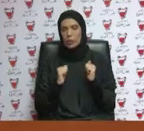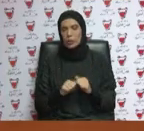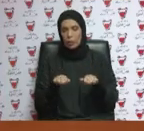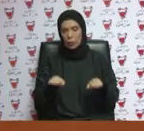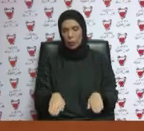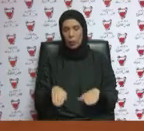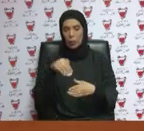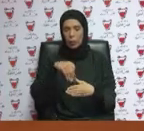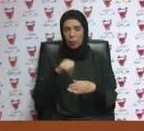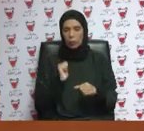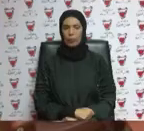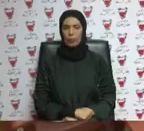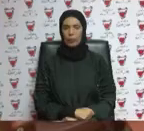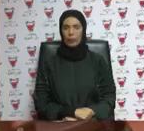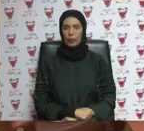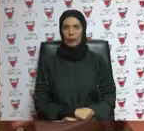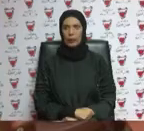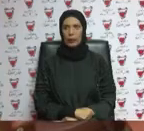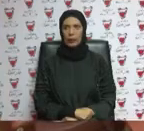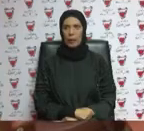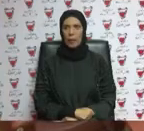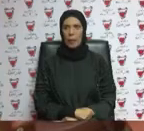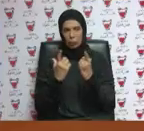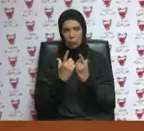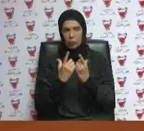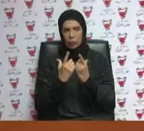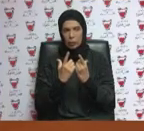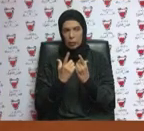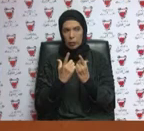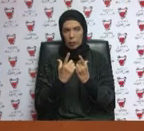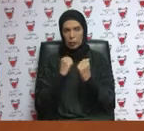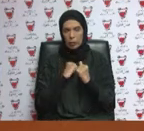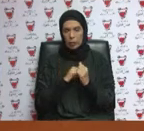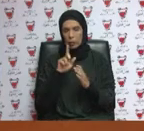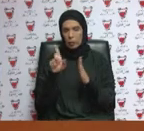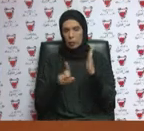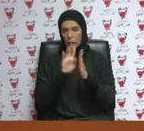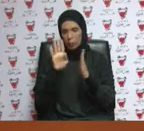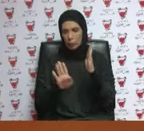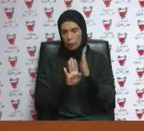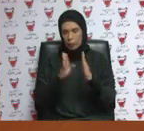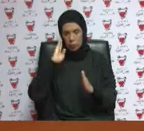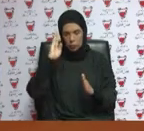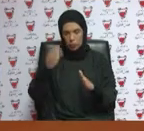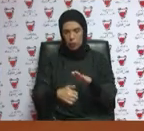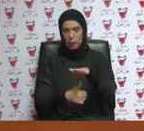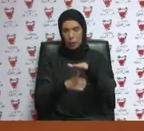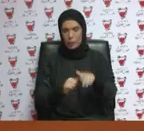مجلس النواب، اختار المجلس بأحالته إلى لجنة الشؤون التشريعية والقانونية. شكرا.